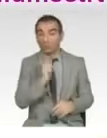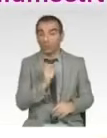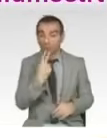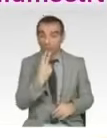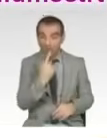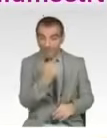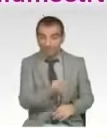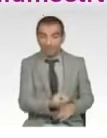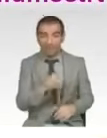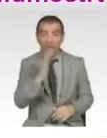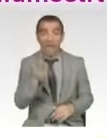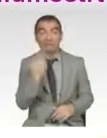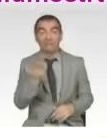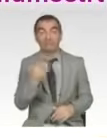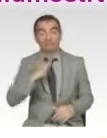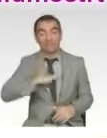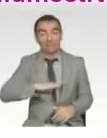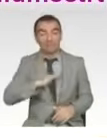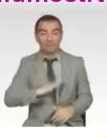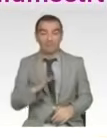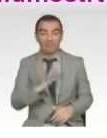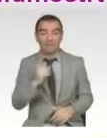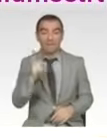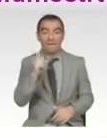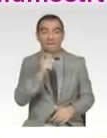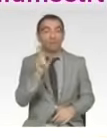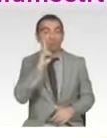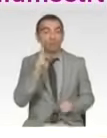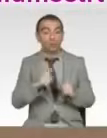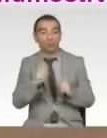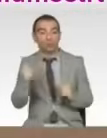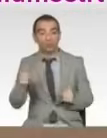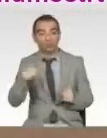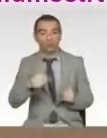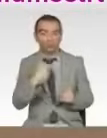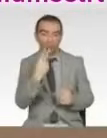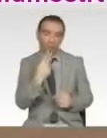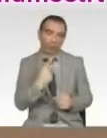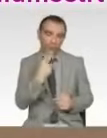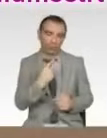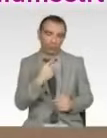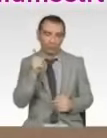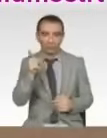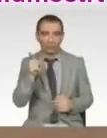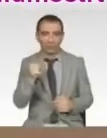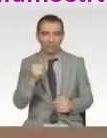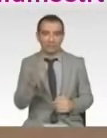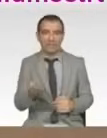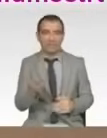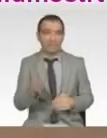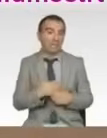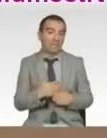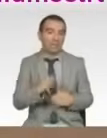söylemiş? Hangimiz daha sabırlıymışız? Sonra bir ayın sonunda da oturup bunu konuşuyoruz. İşte sen neden öfkelenmişsin? Acaba öfkelenmiş